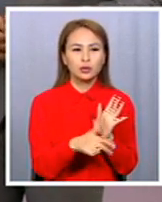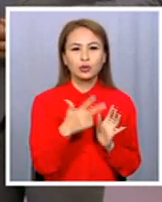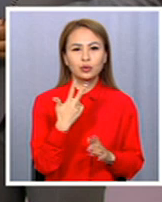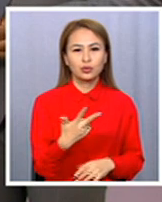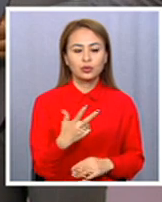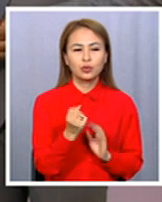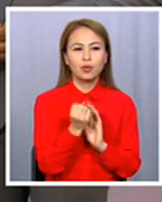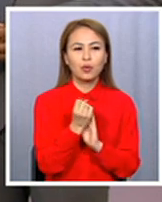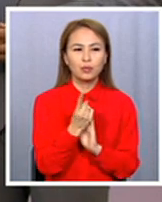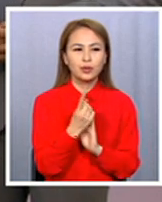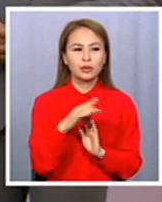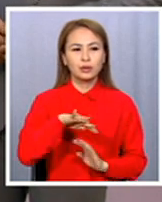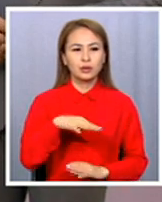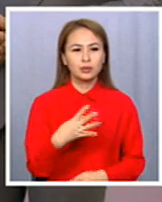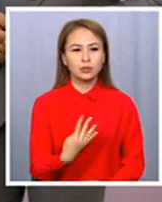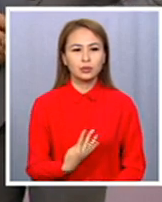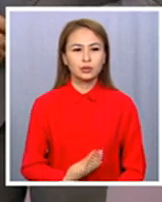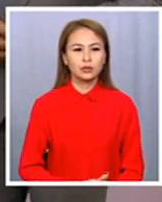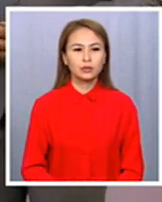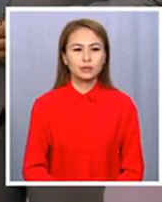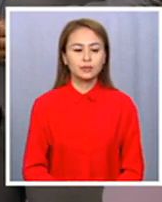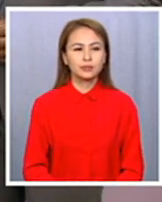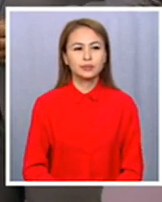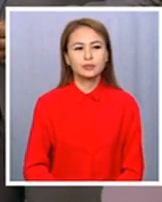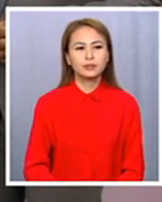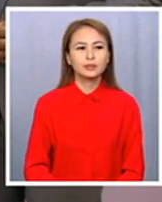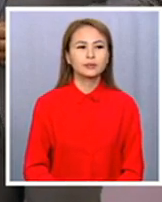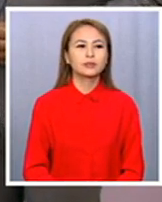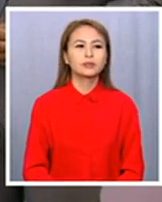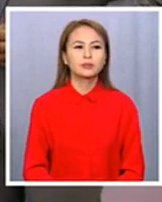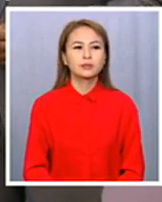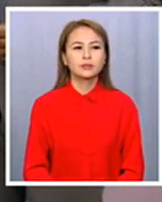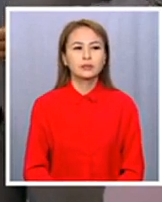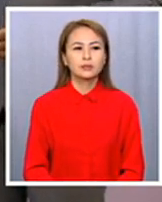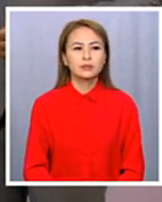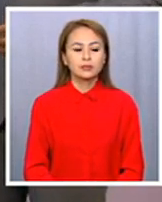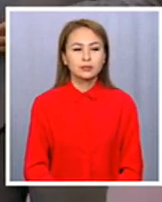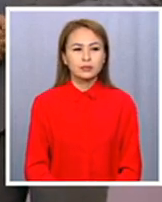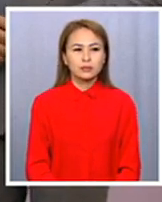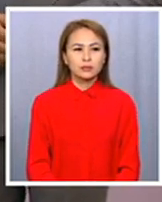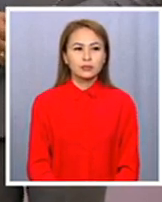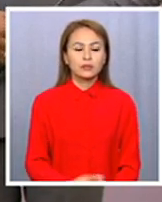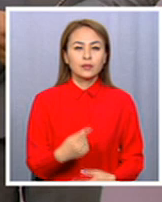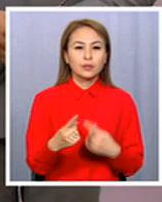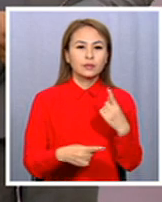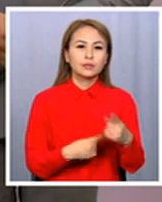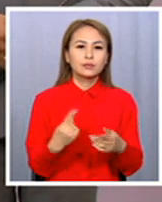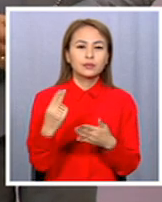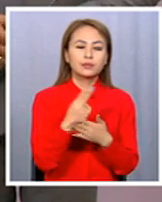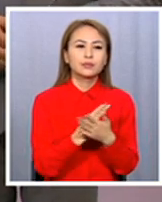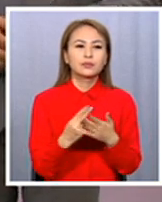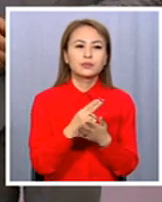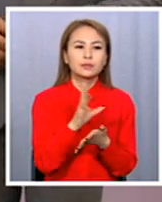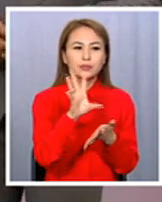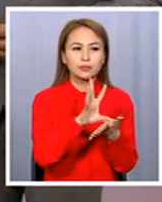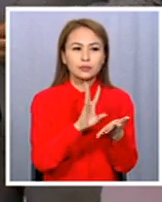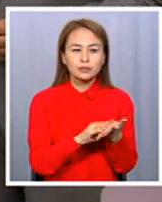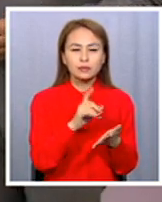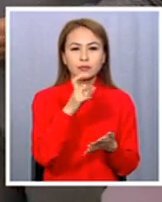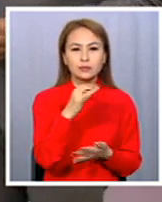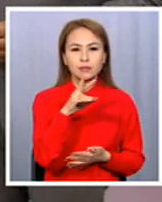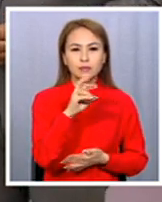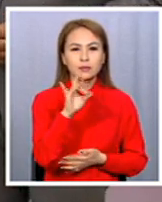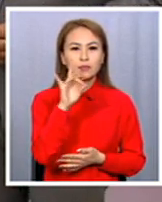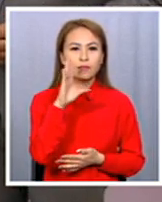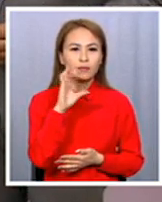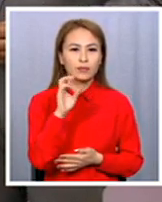3, 11 және 44. Енді келесі берілген үлгі бойынша Эйлер Вен